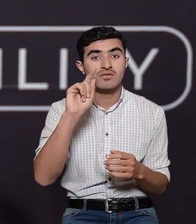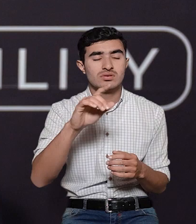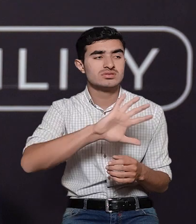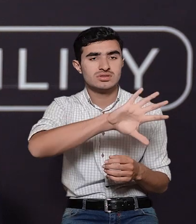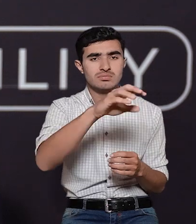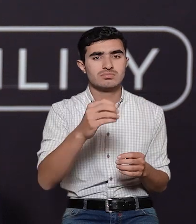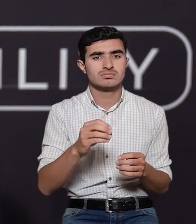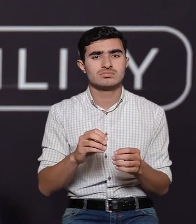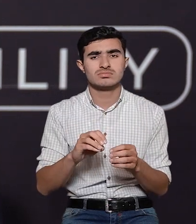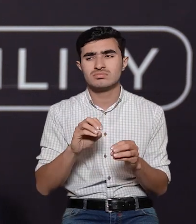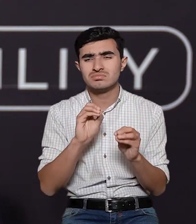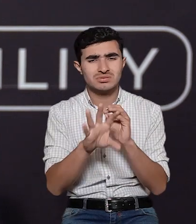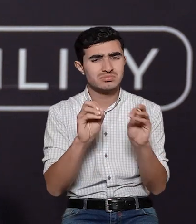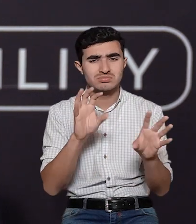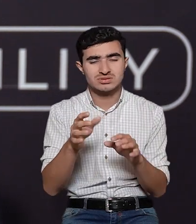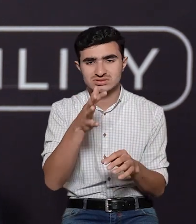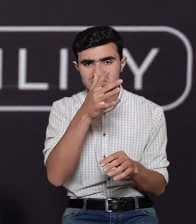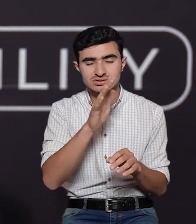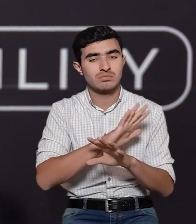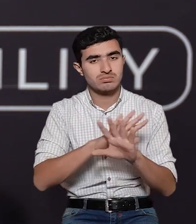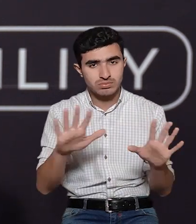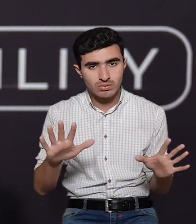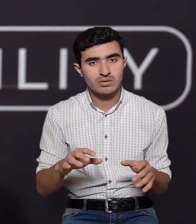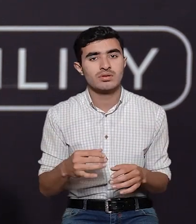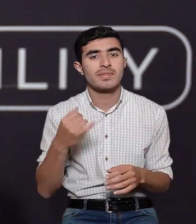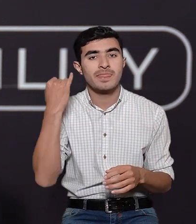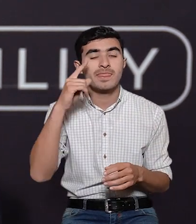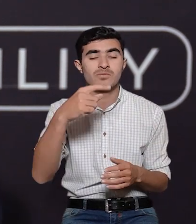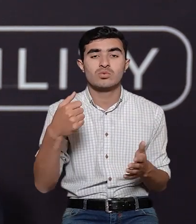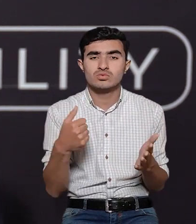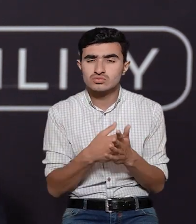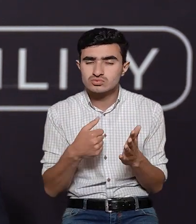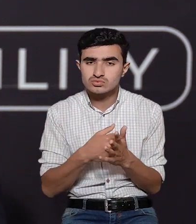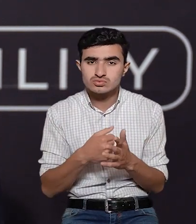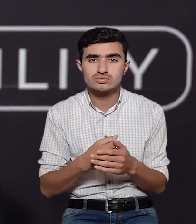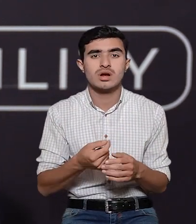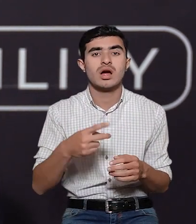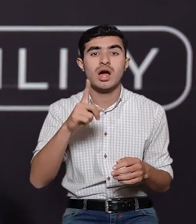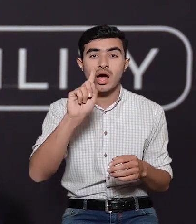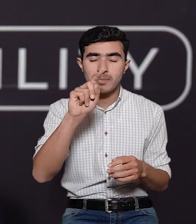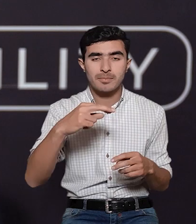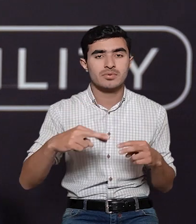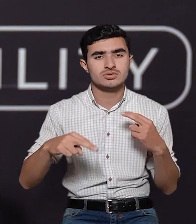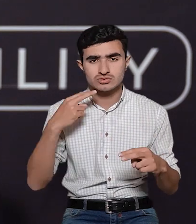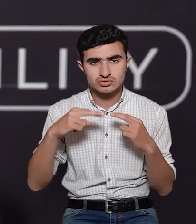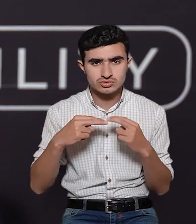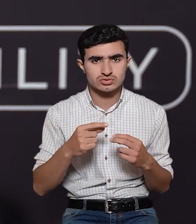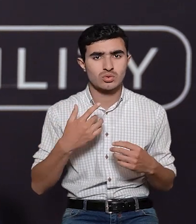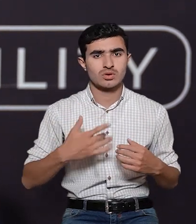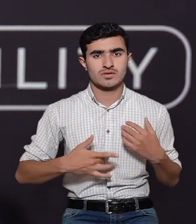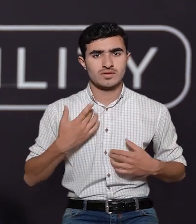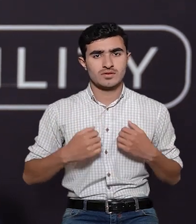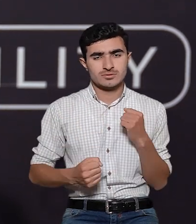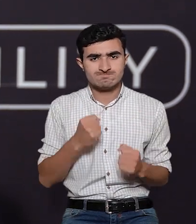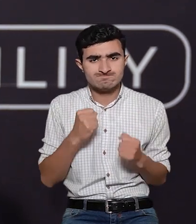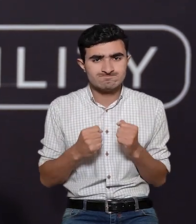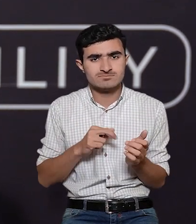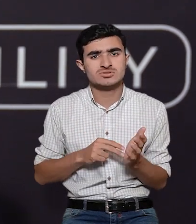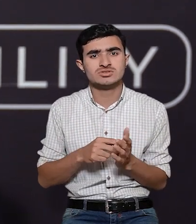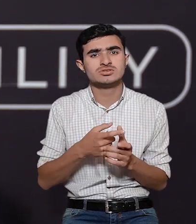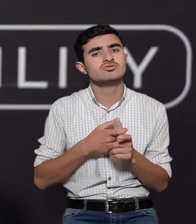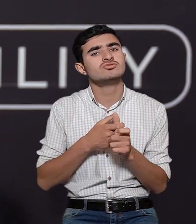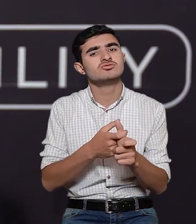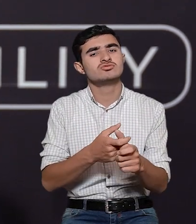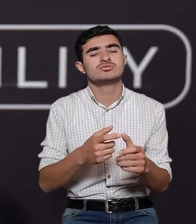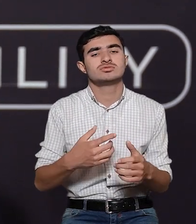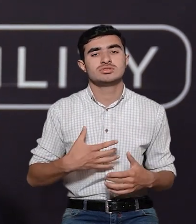ہیں؟ ہمیں اس کے ساتھ ساتھ ریگولر ایکسرسائز کو بھی اور اپنی ڈائٹ کو بھی امپروو کرنا ہے تاکہ لوگ پاکستان